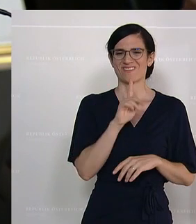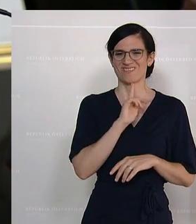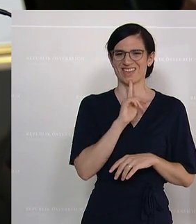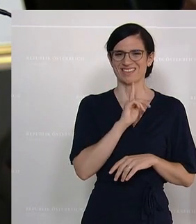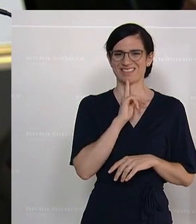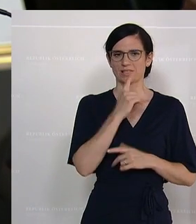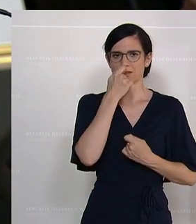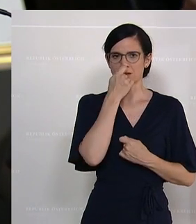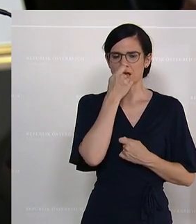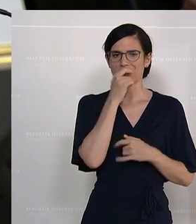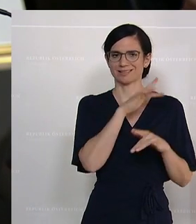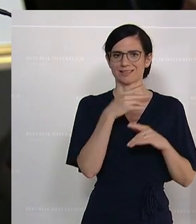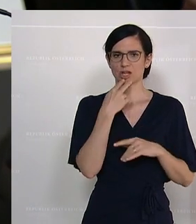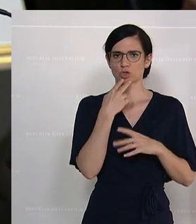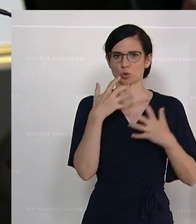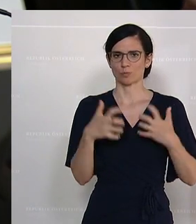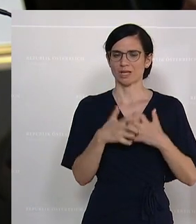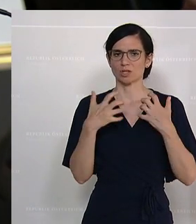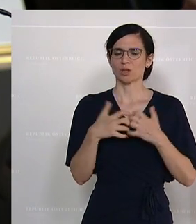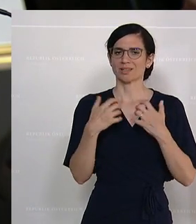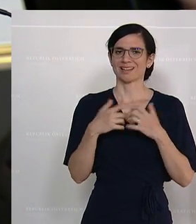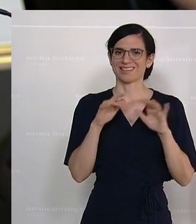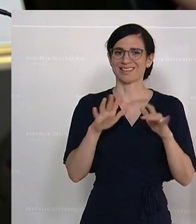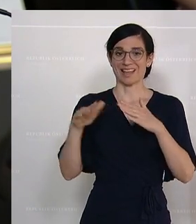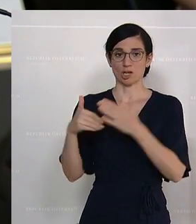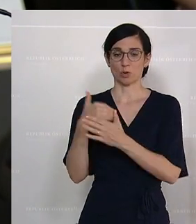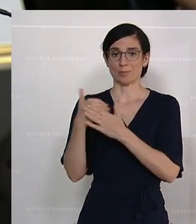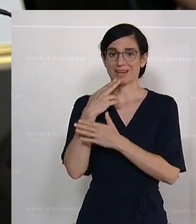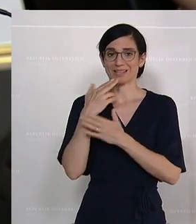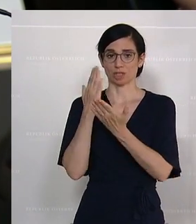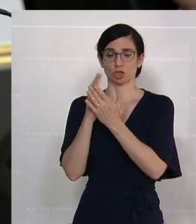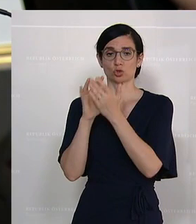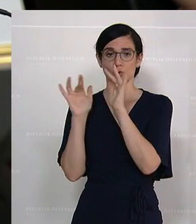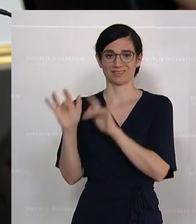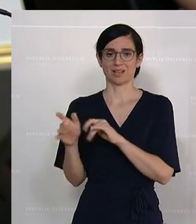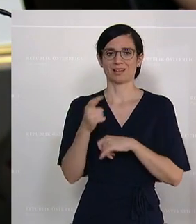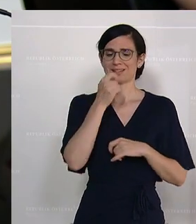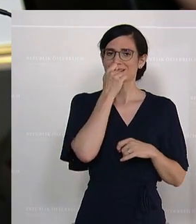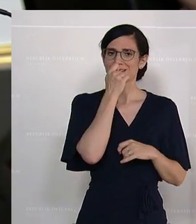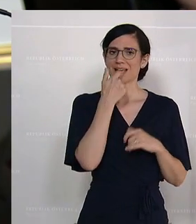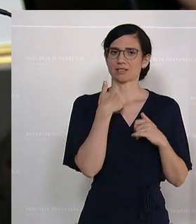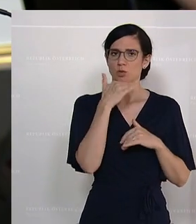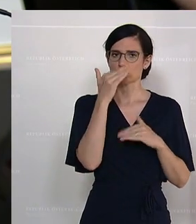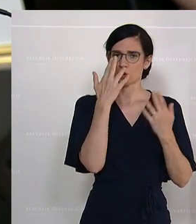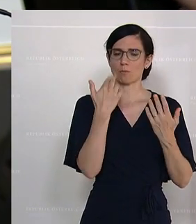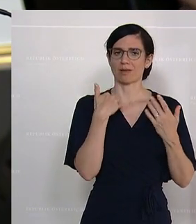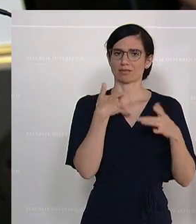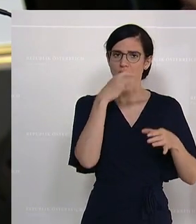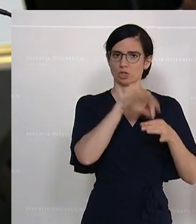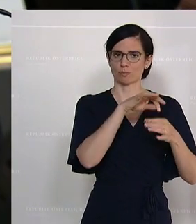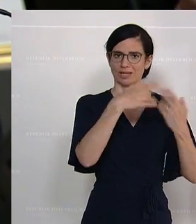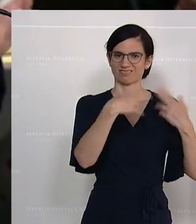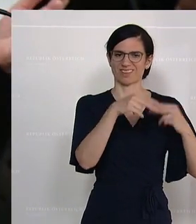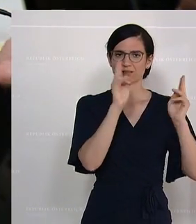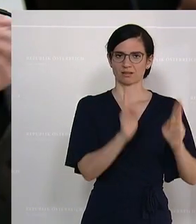gas in der stromerzeugung weil hier die erneuerbaren den größten teil abdecken dieses gas steht uns also im sommer auch zur einspeicherung zur